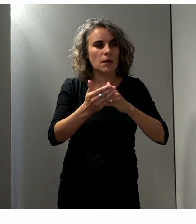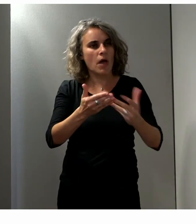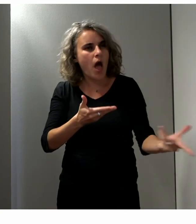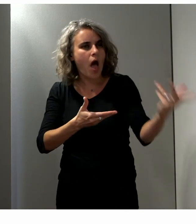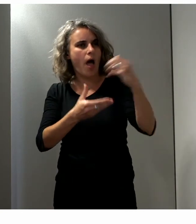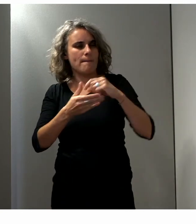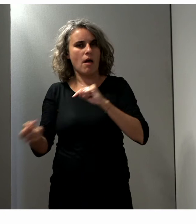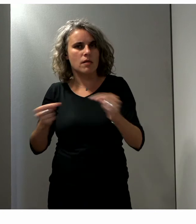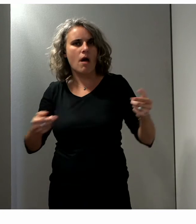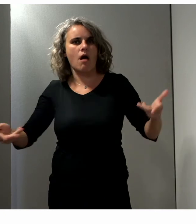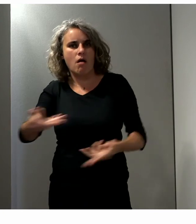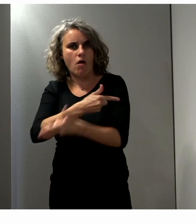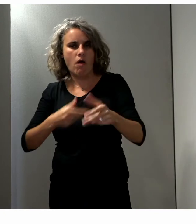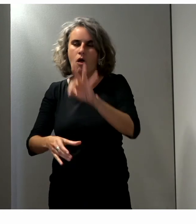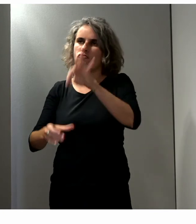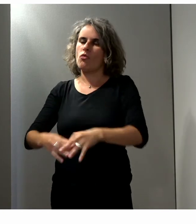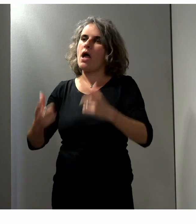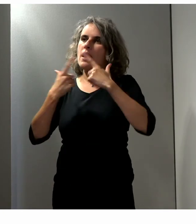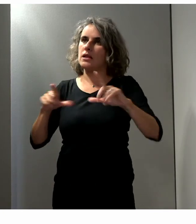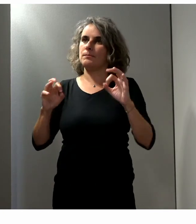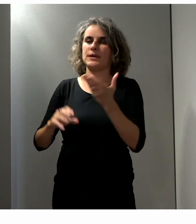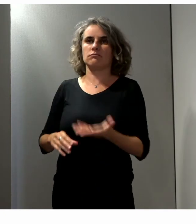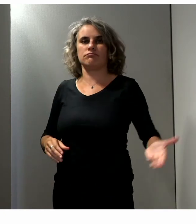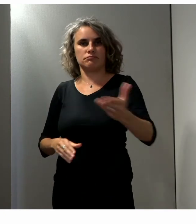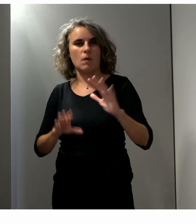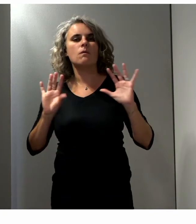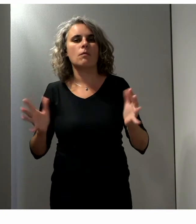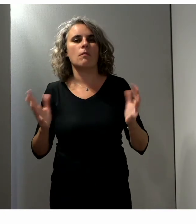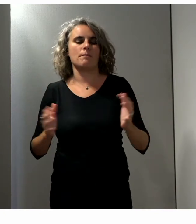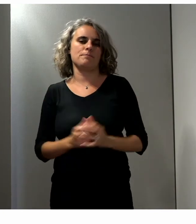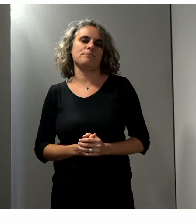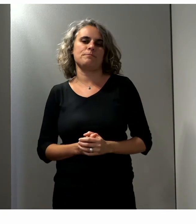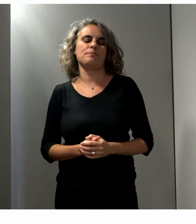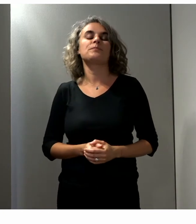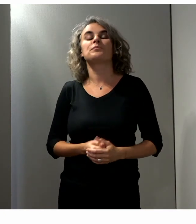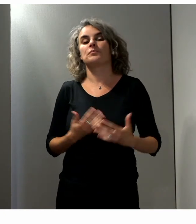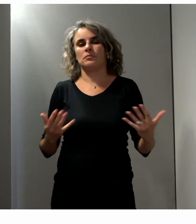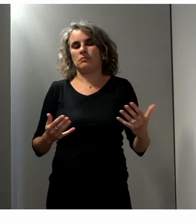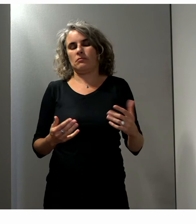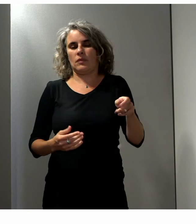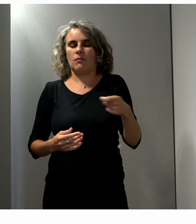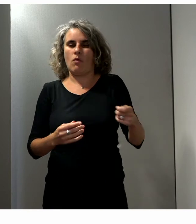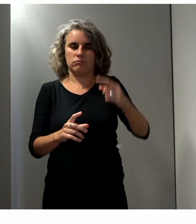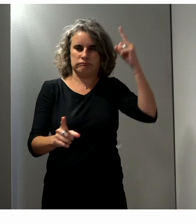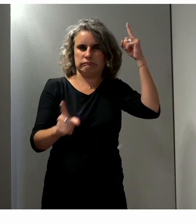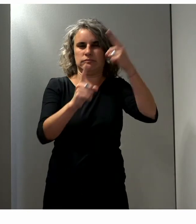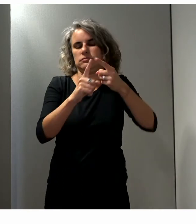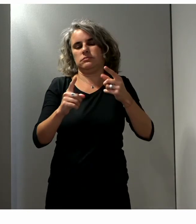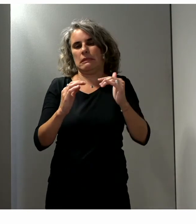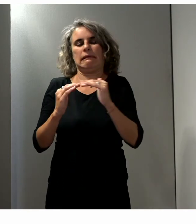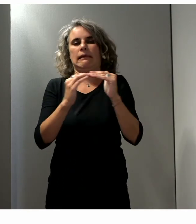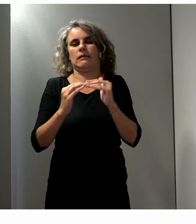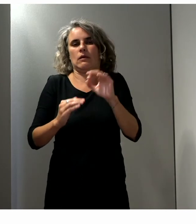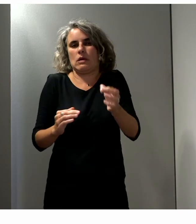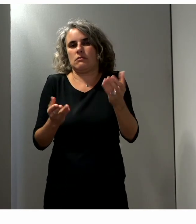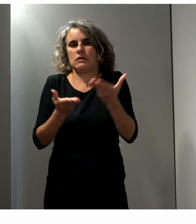fond faire leur choix comme n'importe quel citoyen? C'est bien évidemment un enjeu d'égalité des Français devant l'élection,